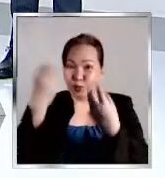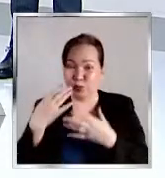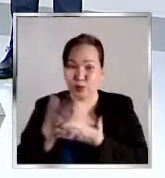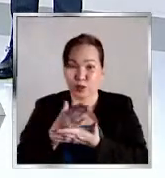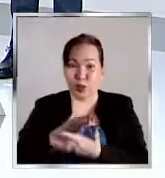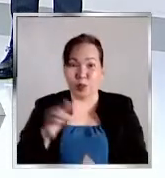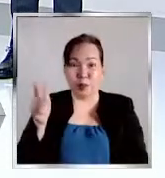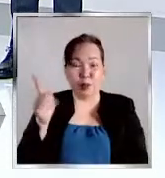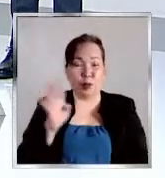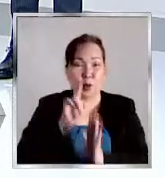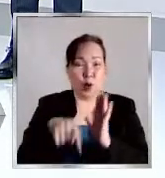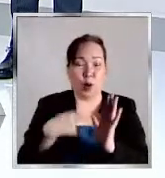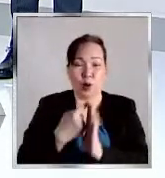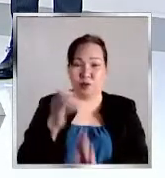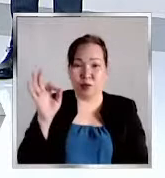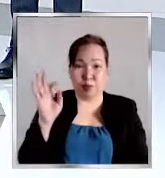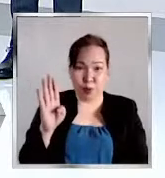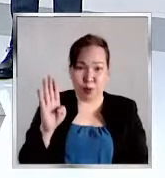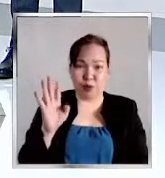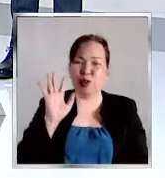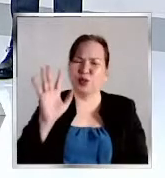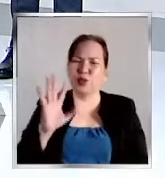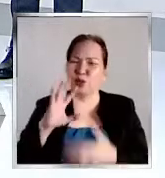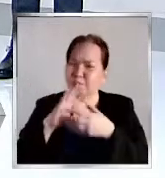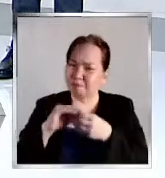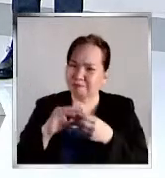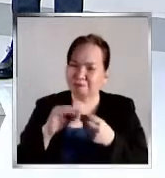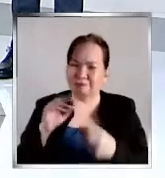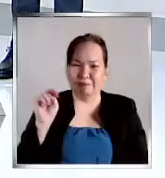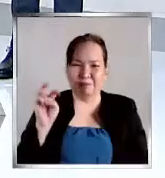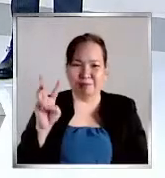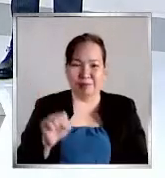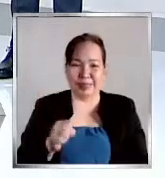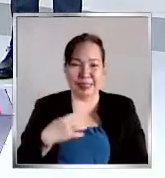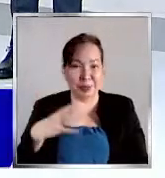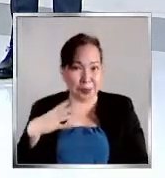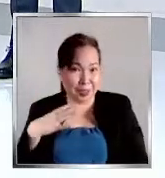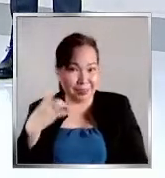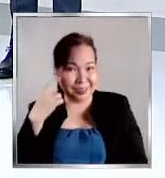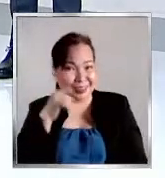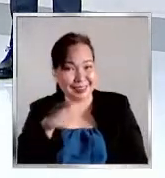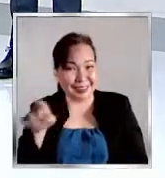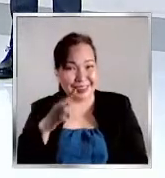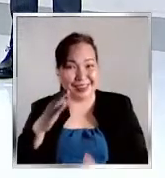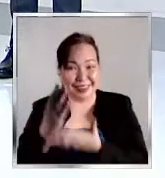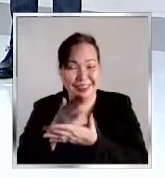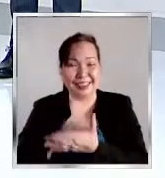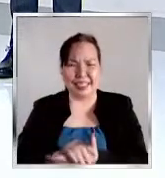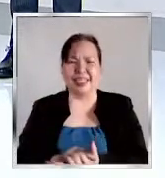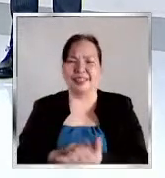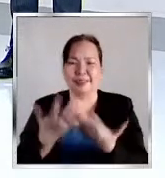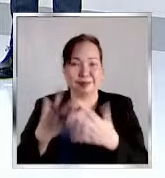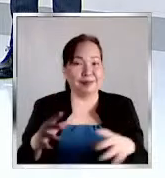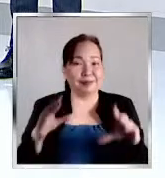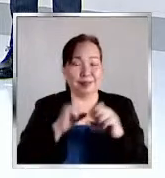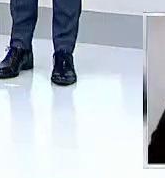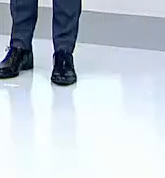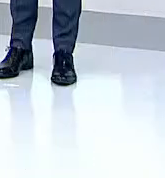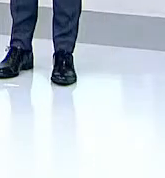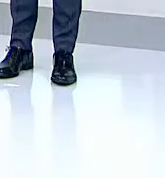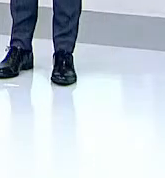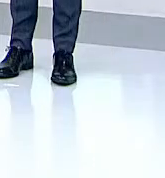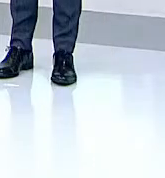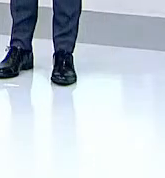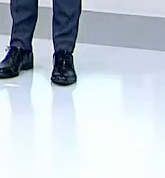Facebook page ang inyong adventure. Abangan po namin yan. At yan po ang mga balita ating tinutukan ngayong weekend mula